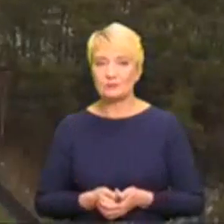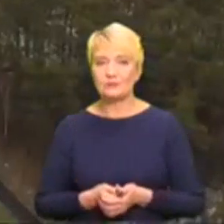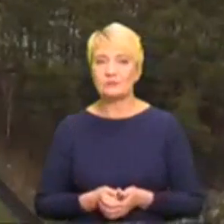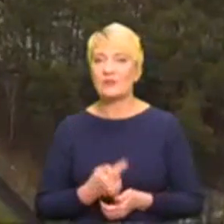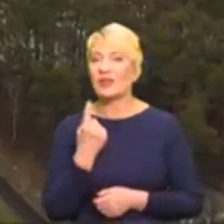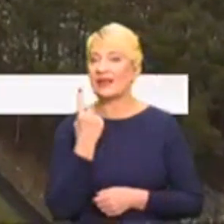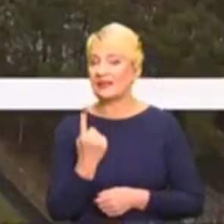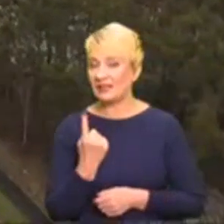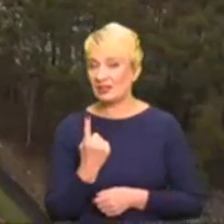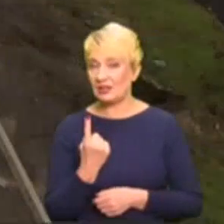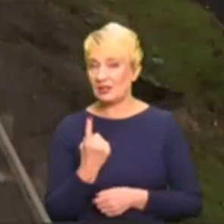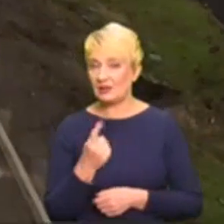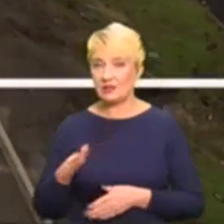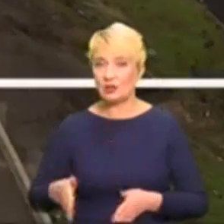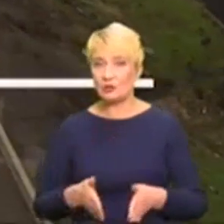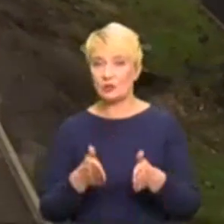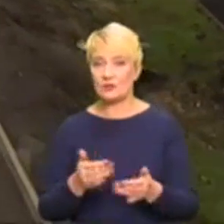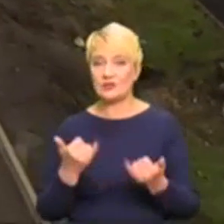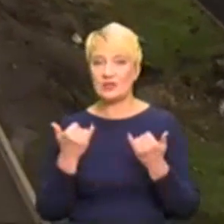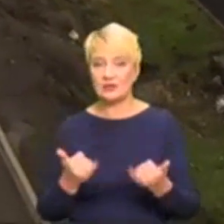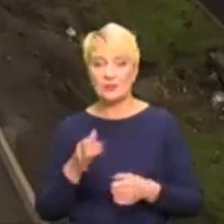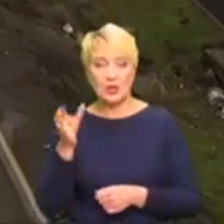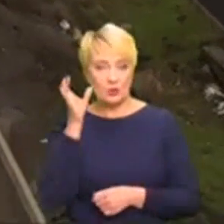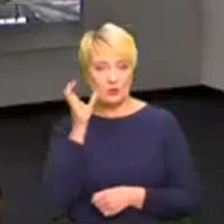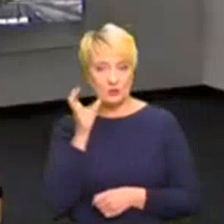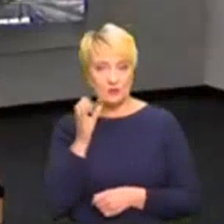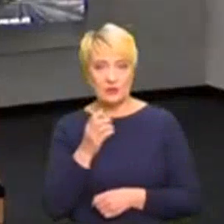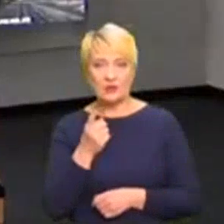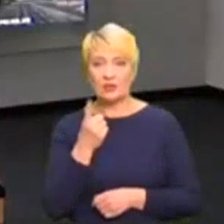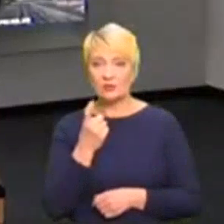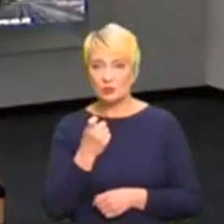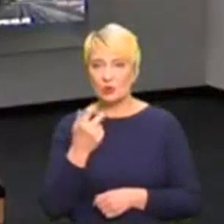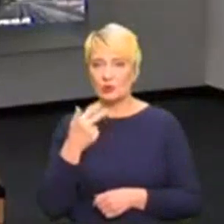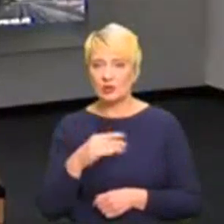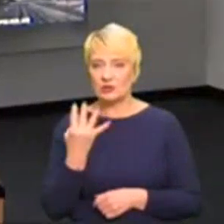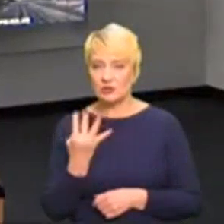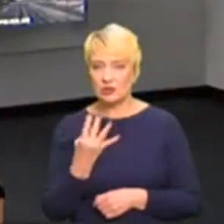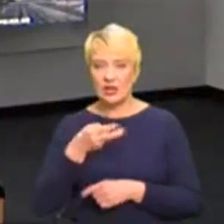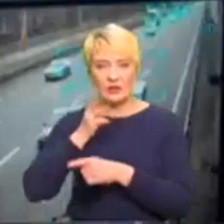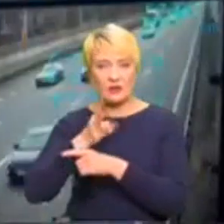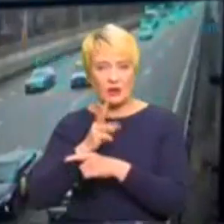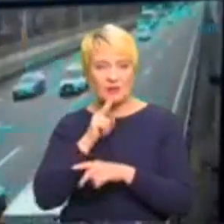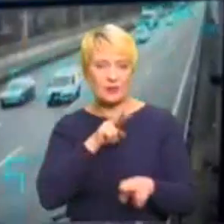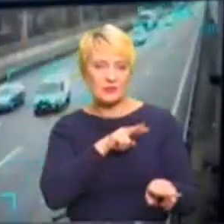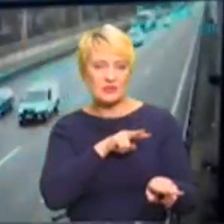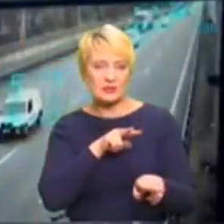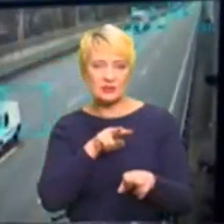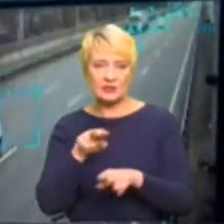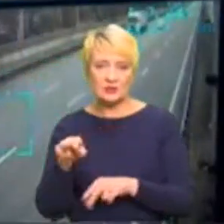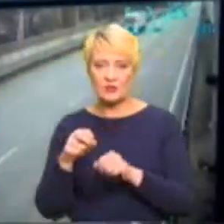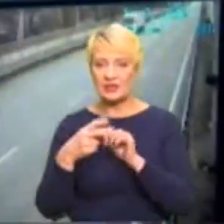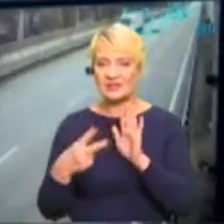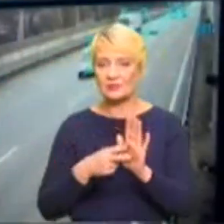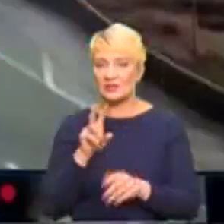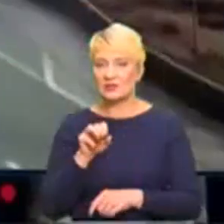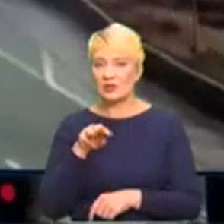Єдиний автобан в Україні нині став розумним. 134 камери слідкують за трафіком на 17 кілометрах дороги